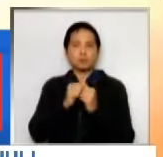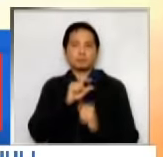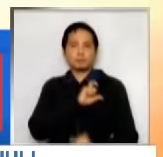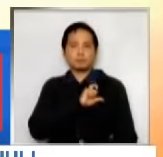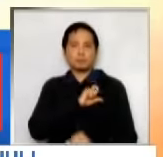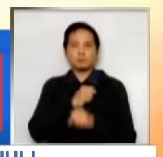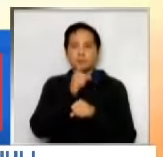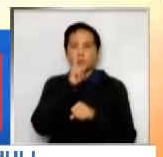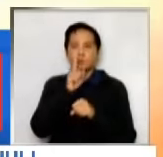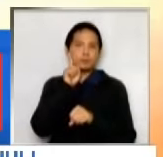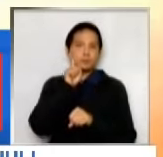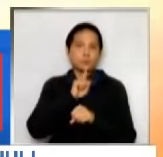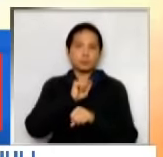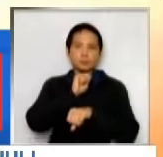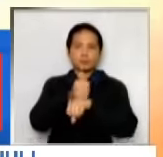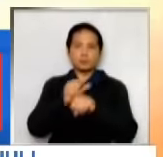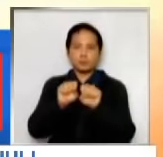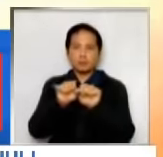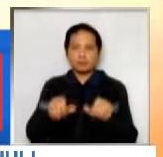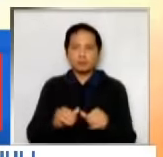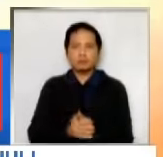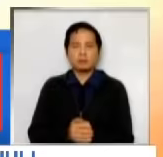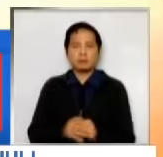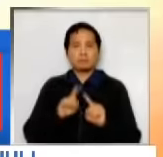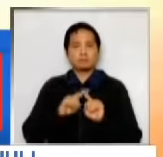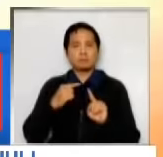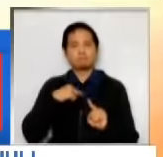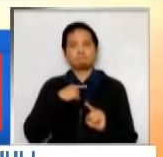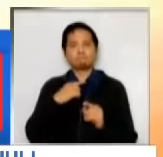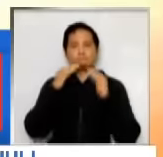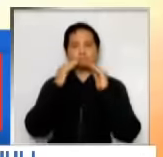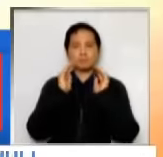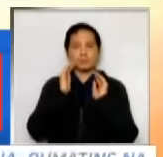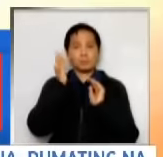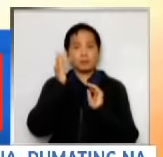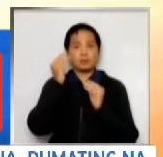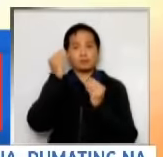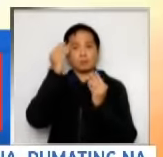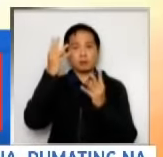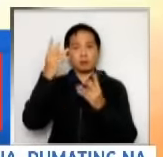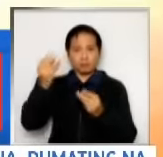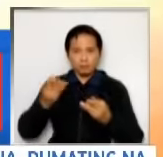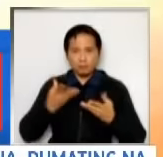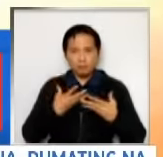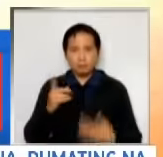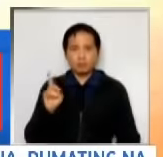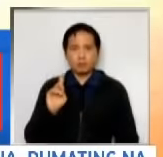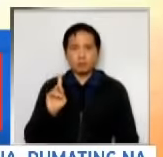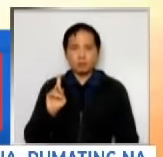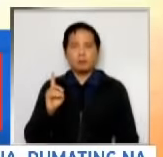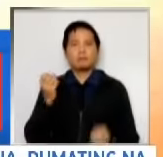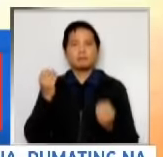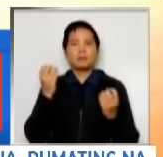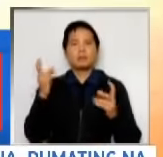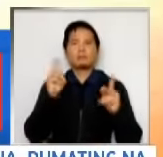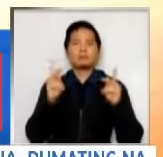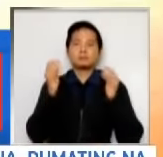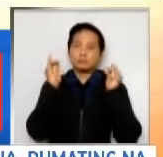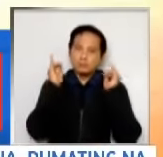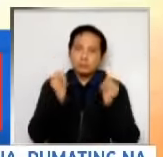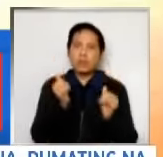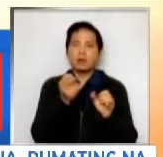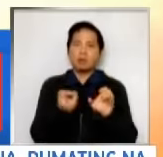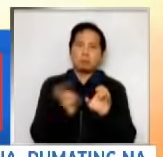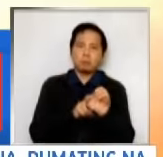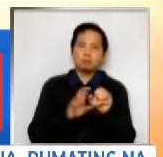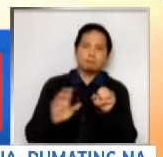Ngunit kinalulungkot din po namin na may mga informasyon po kami na marami pong nag-overload pa rin ng mga public utility vehicles kaya